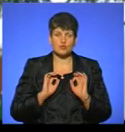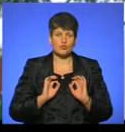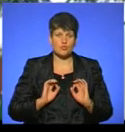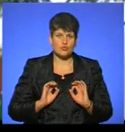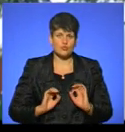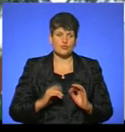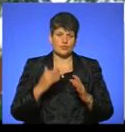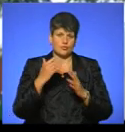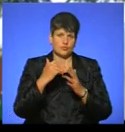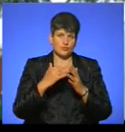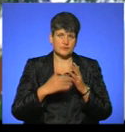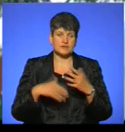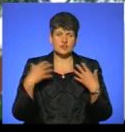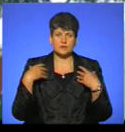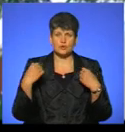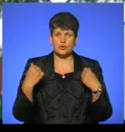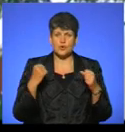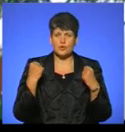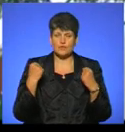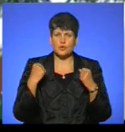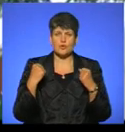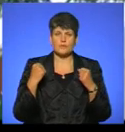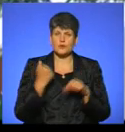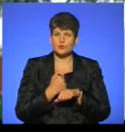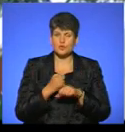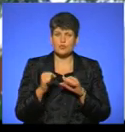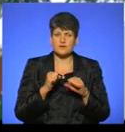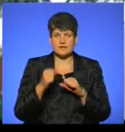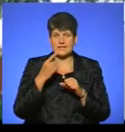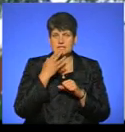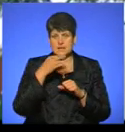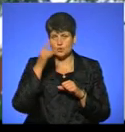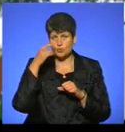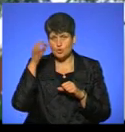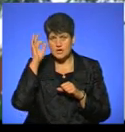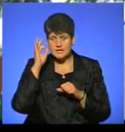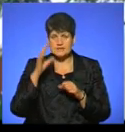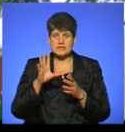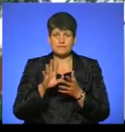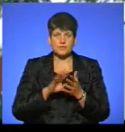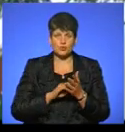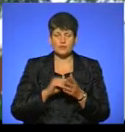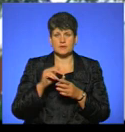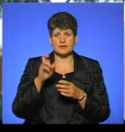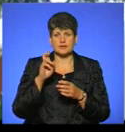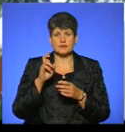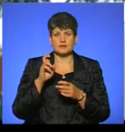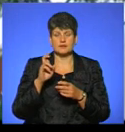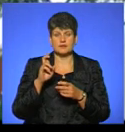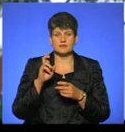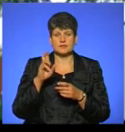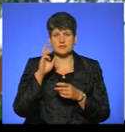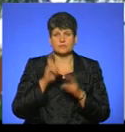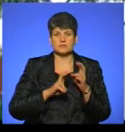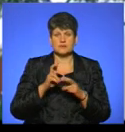першу, начальнику головного управління національної поліції Богомолу, ну, відповідно, копія державного підприємства «Зубинський спиртовий завод»,